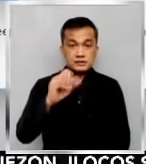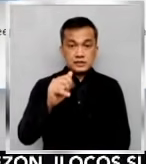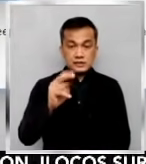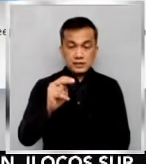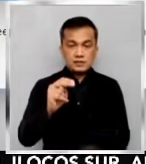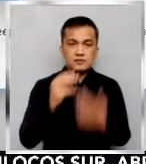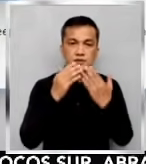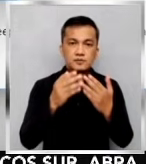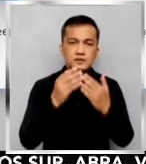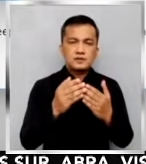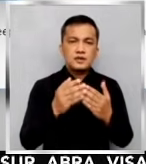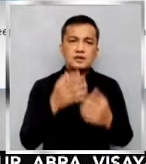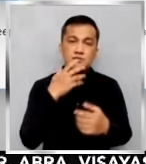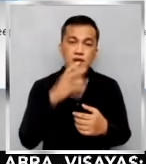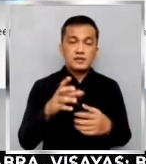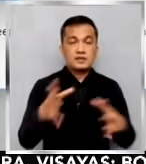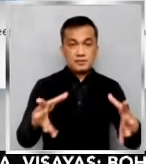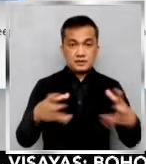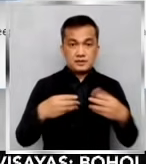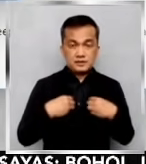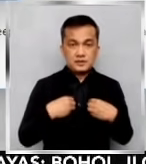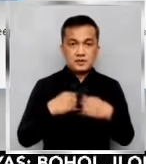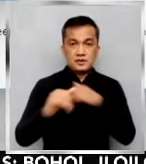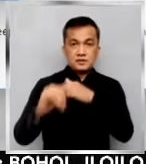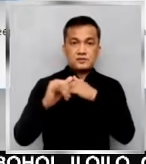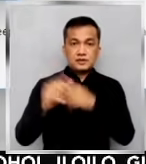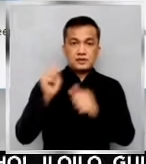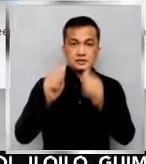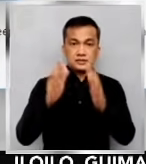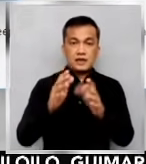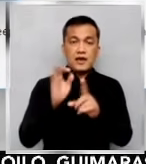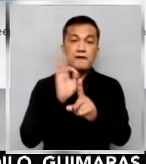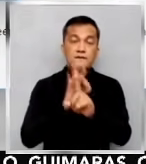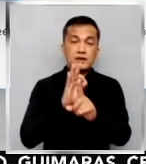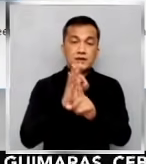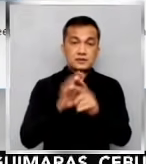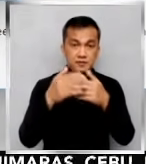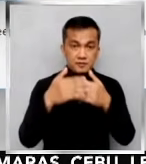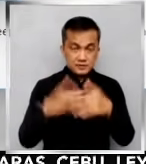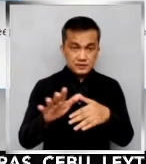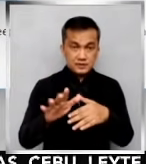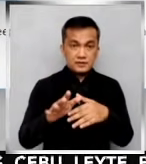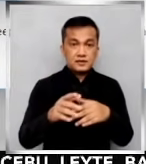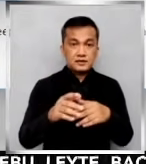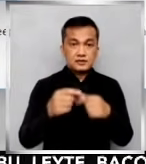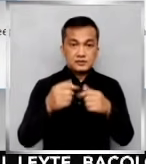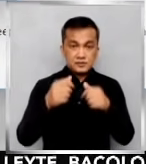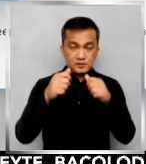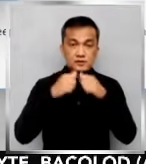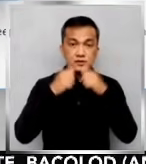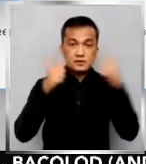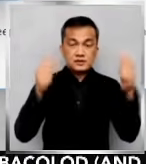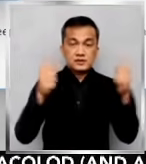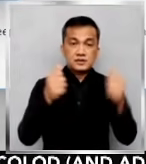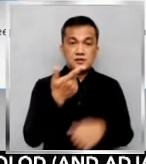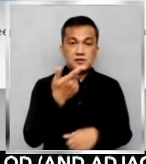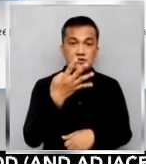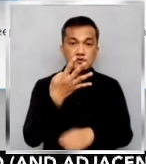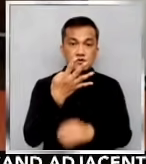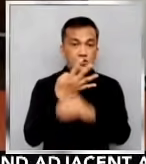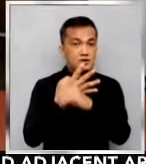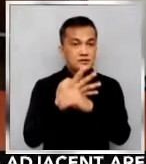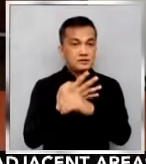kanya ng mga kapwa artista at fans pagkatapos niyang ipahayag sa 24 oras na isa na siyang